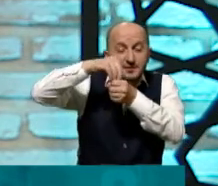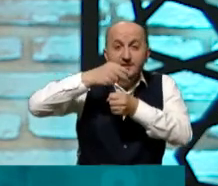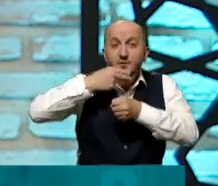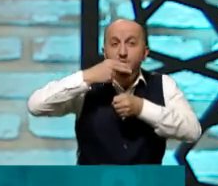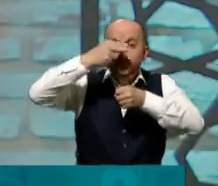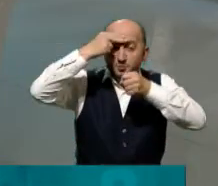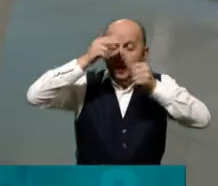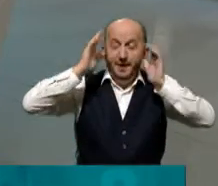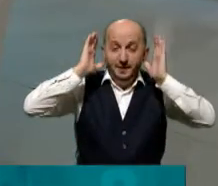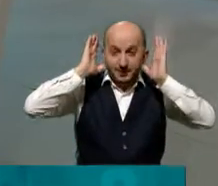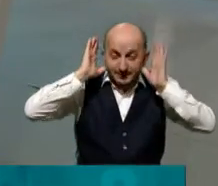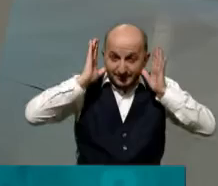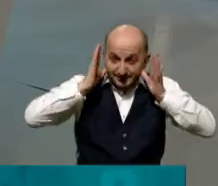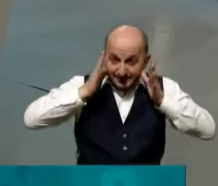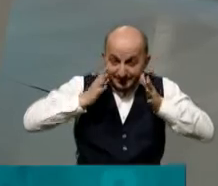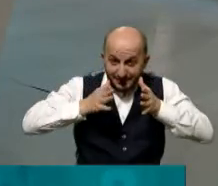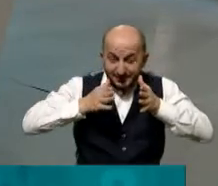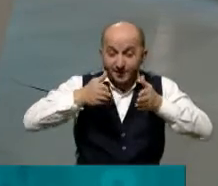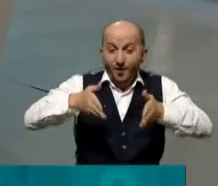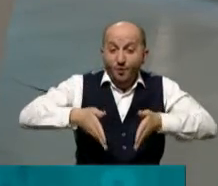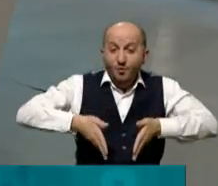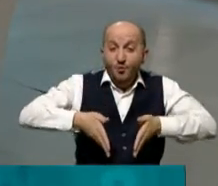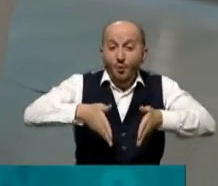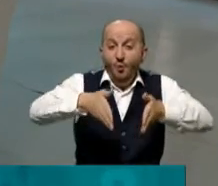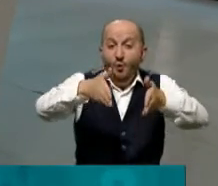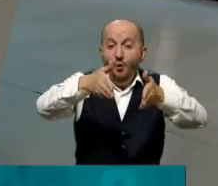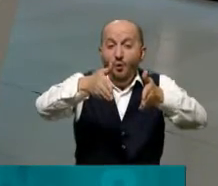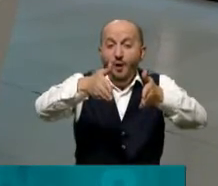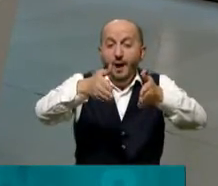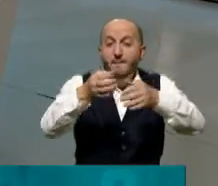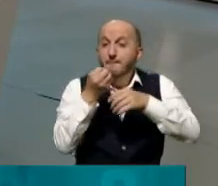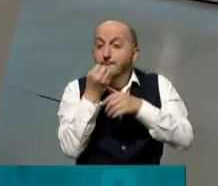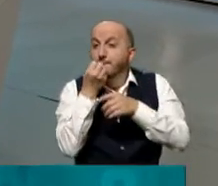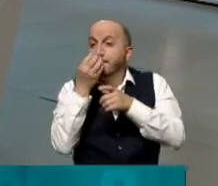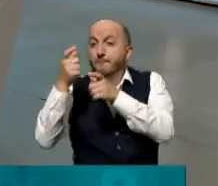namazlarını kılarken yoldan park tarafında